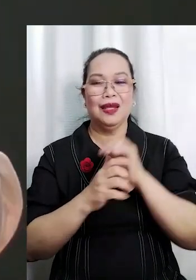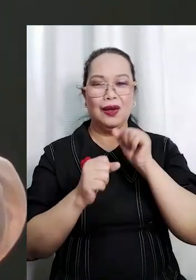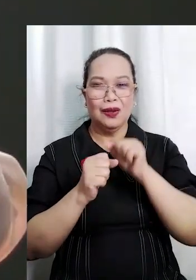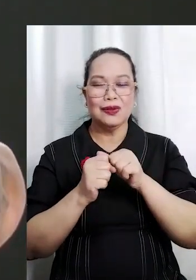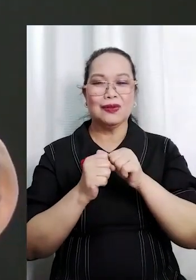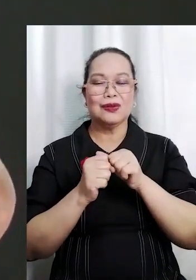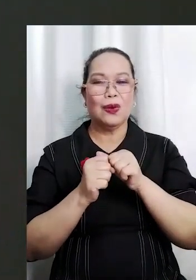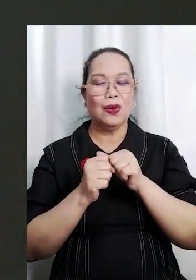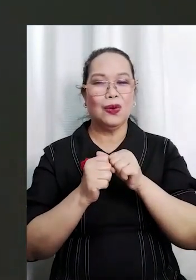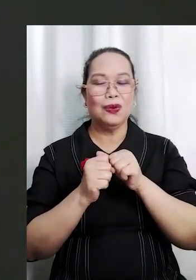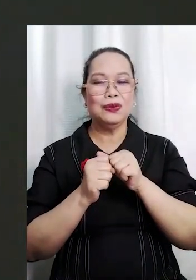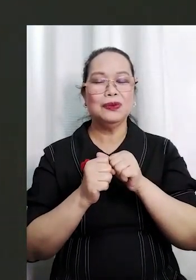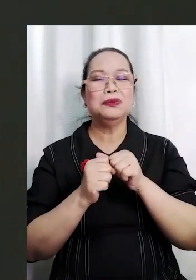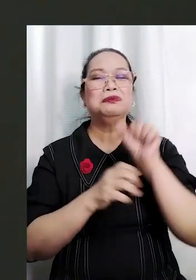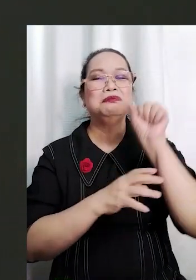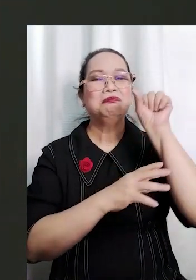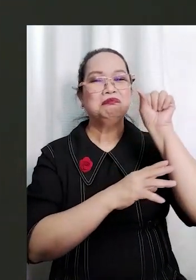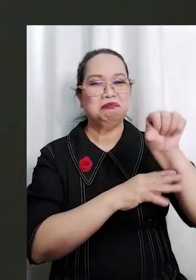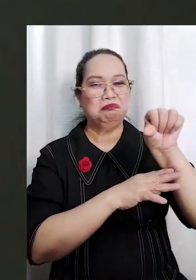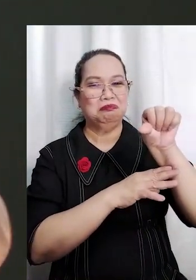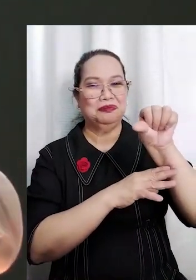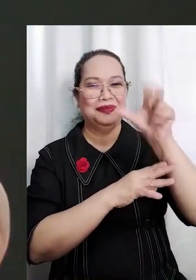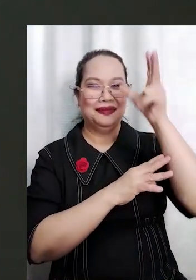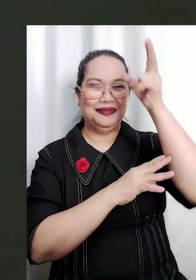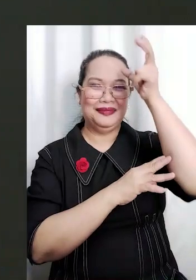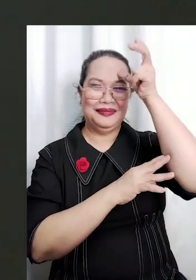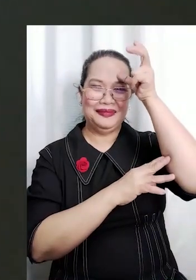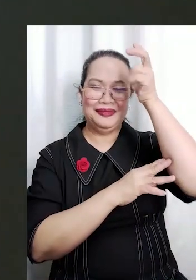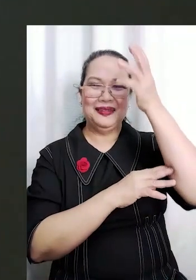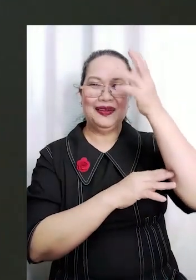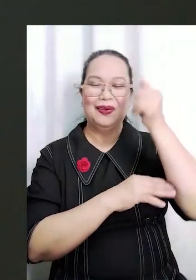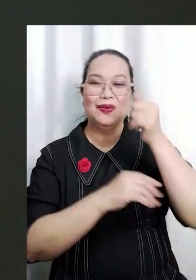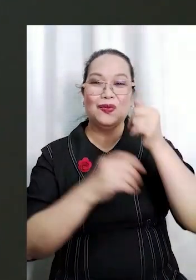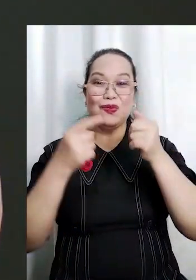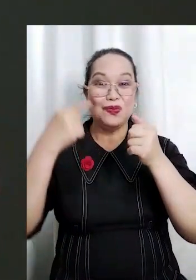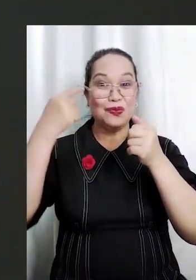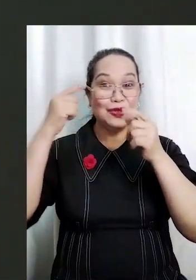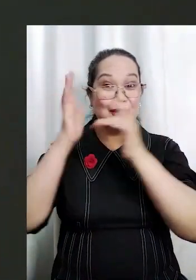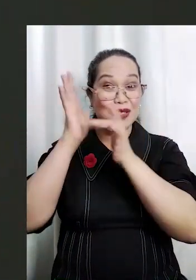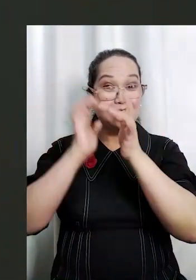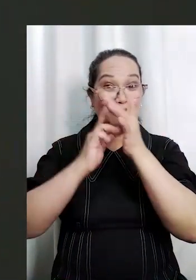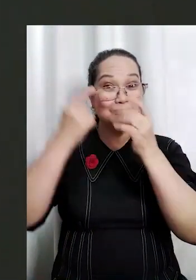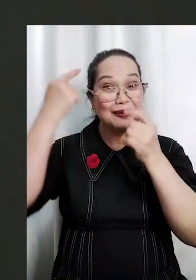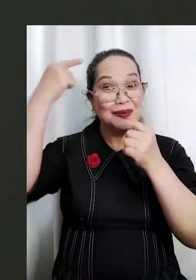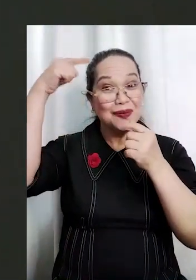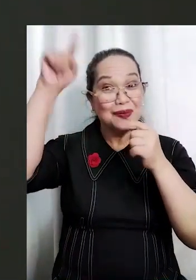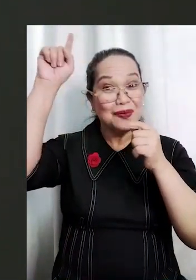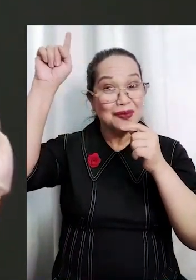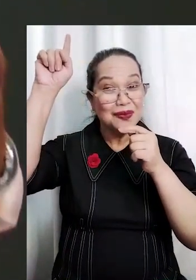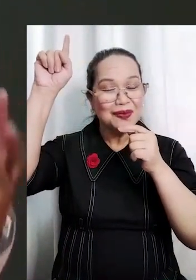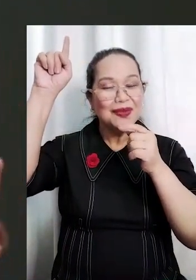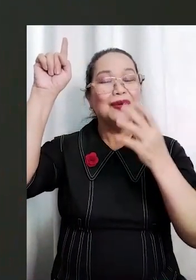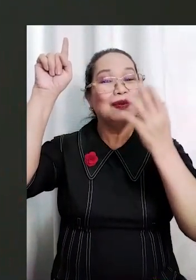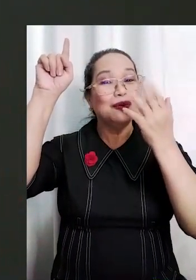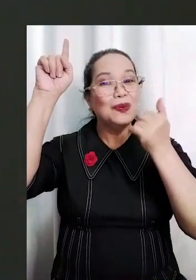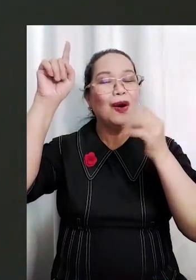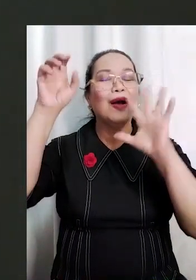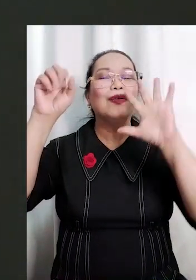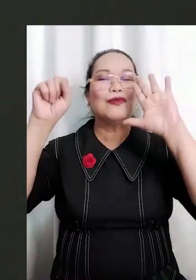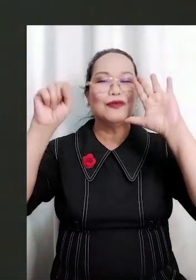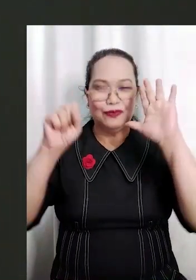Kaya't nadaig niya ang devil dahil ang kahinaan niya ay napunuan ng kanyang